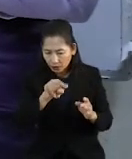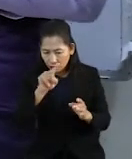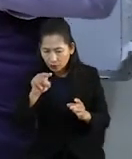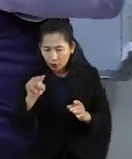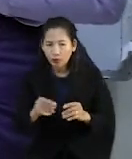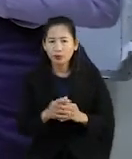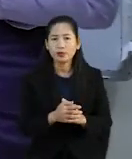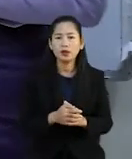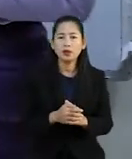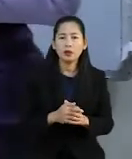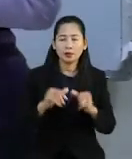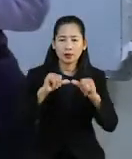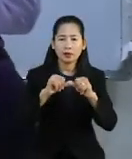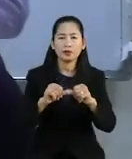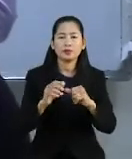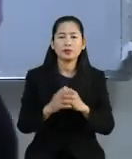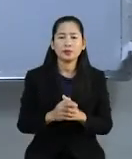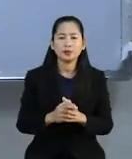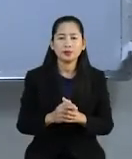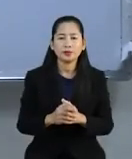sủa chà bẩn to tiệt